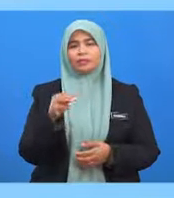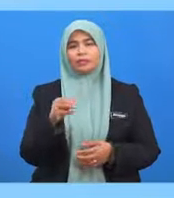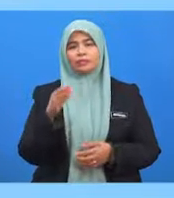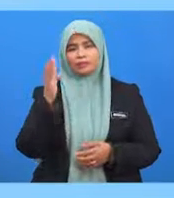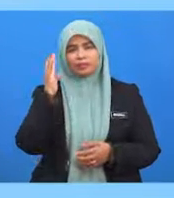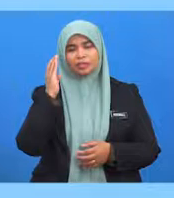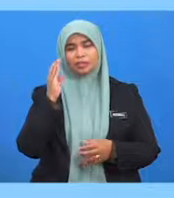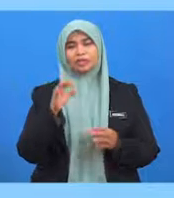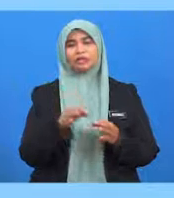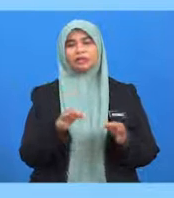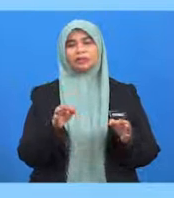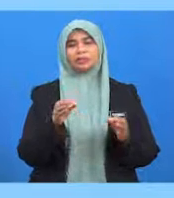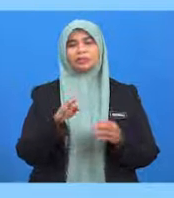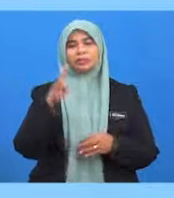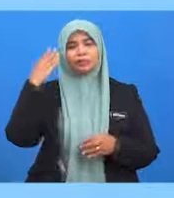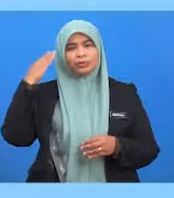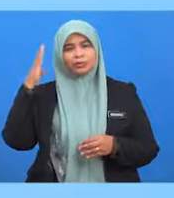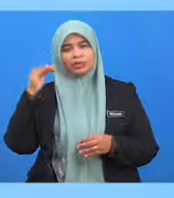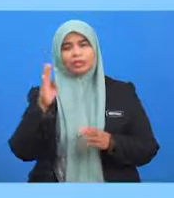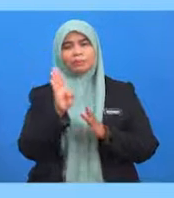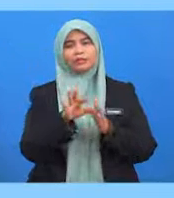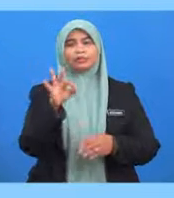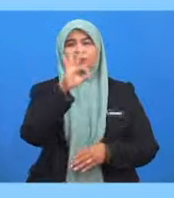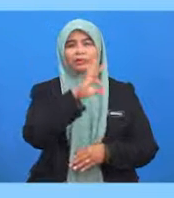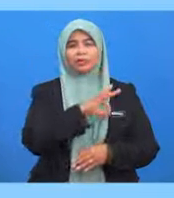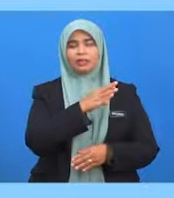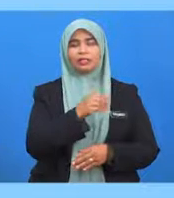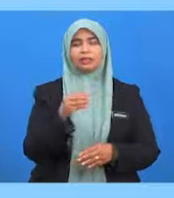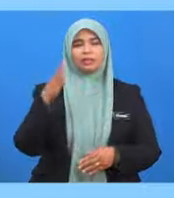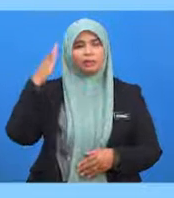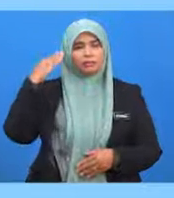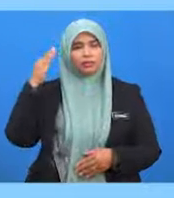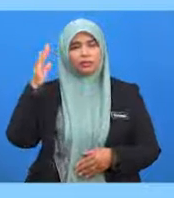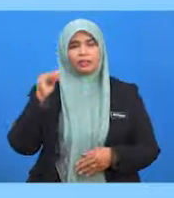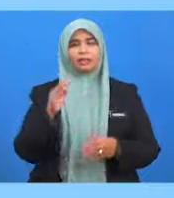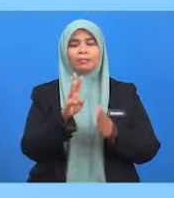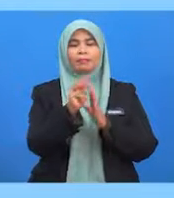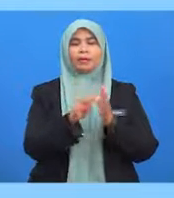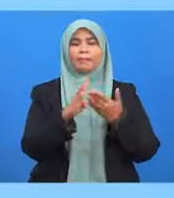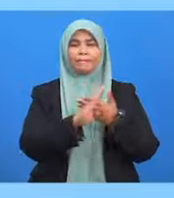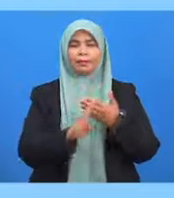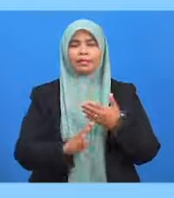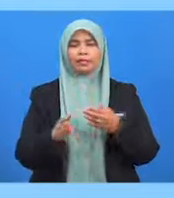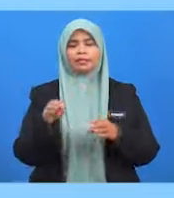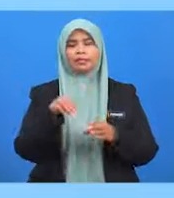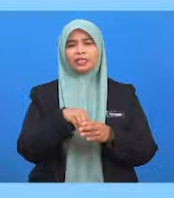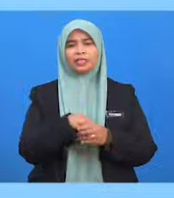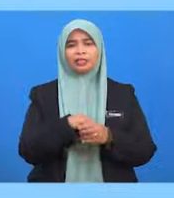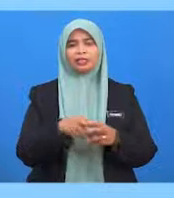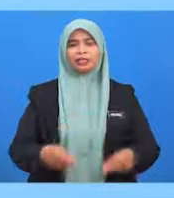harus memerihalkan bunyi yang berfaedah dan bunyi yang memudaratkan